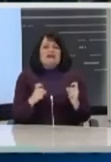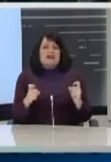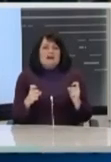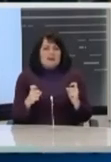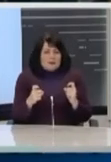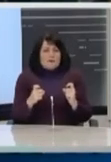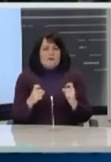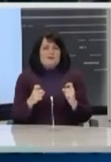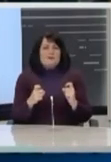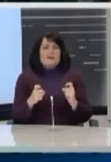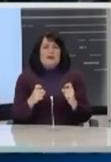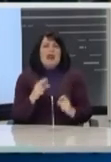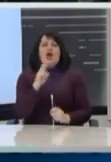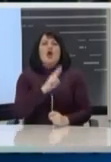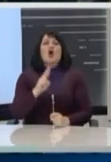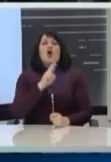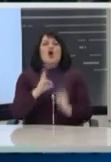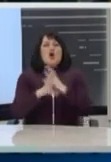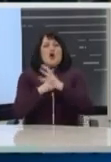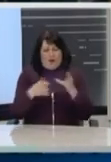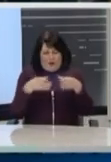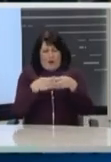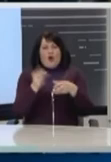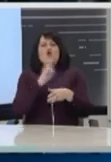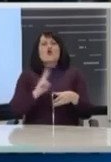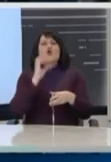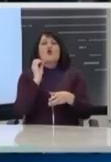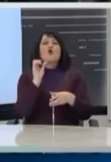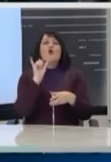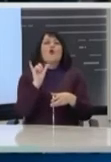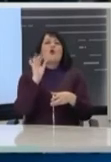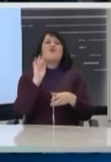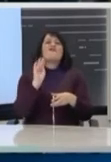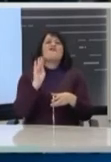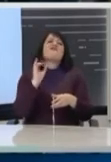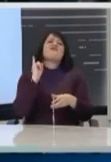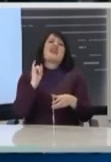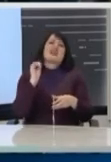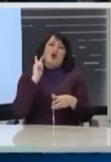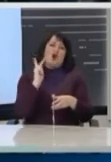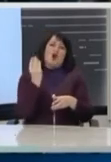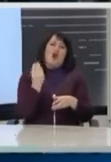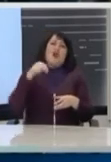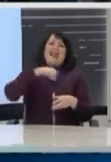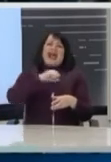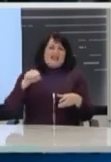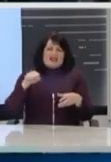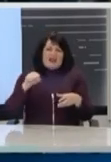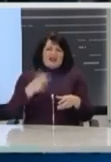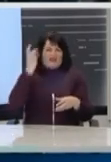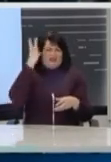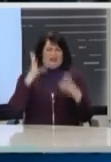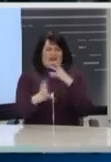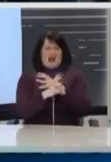του περίφημου Ρουβικόνα στο Πεντάγωνο. Μια ομάδα αναρχοκομμουνιστών μπήκε